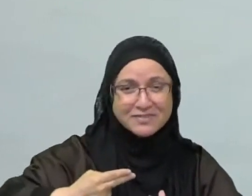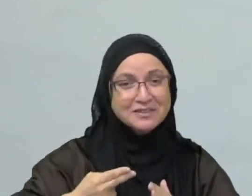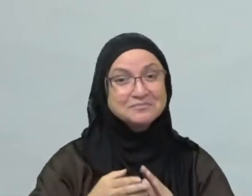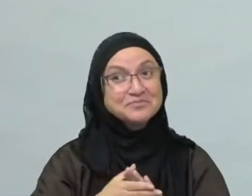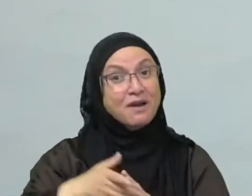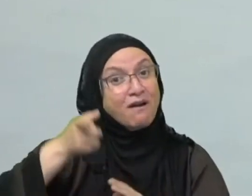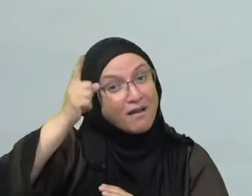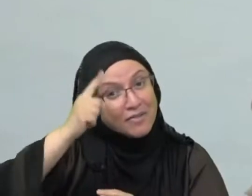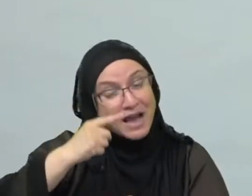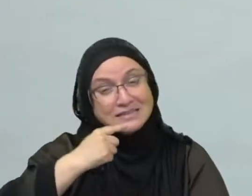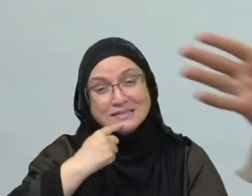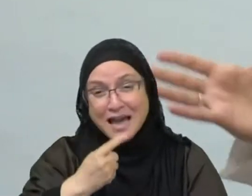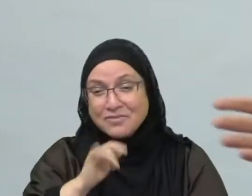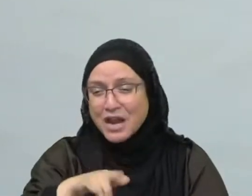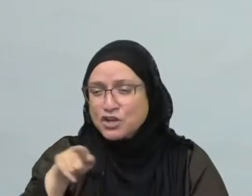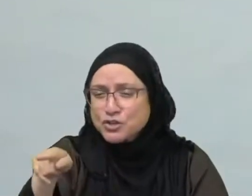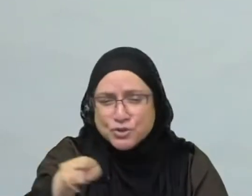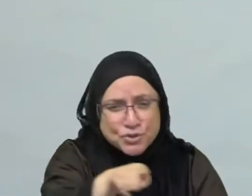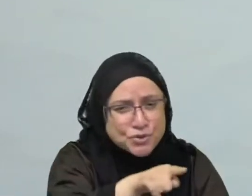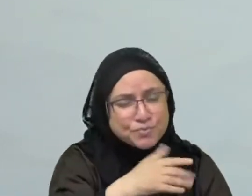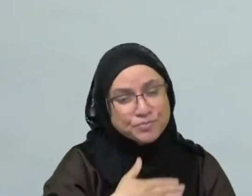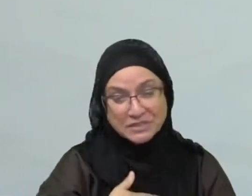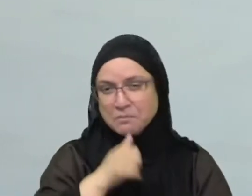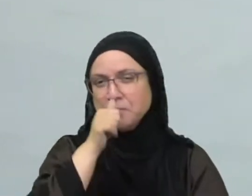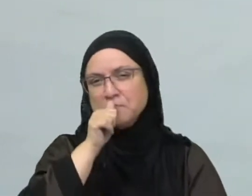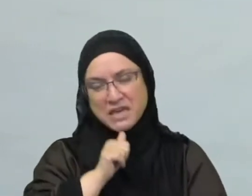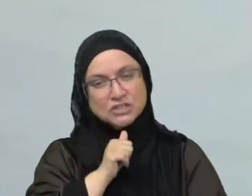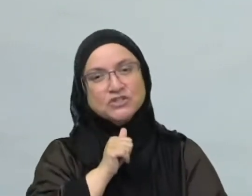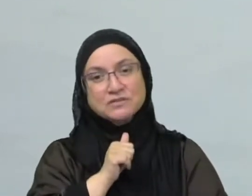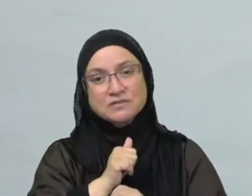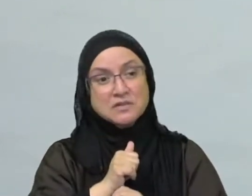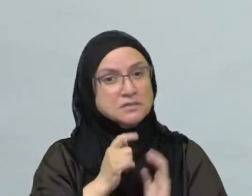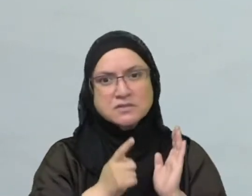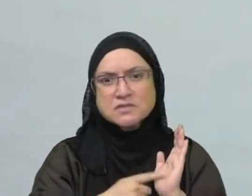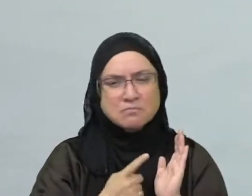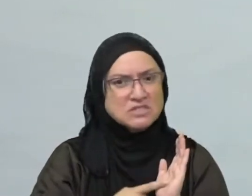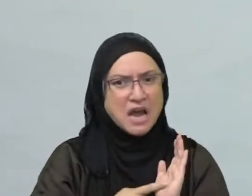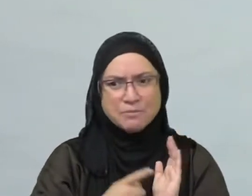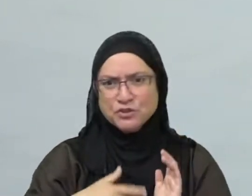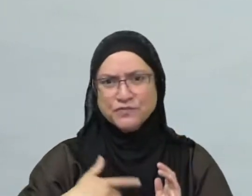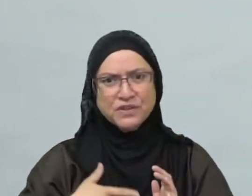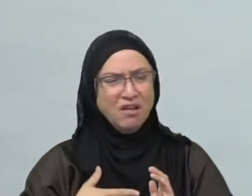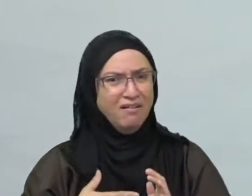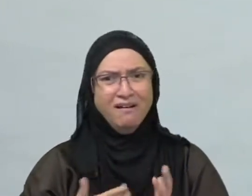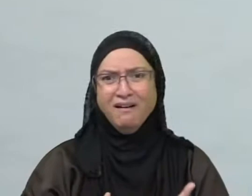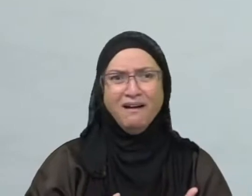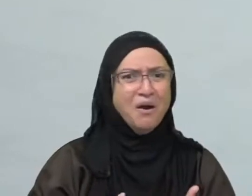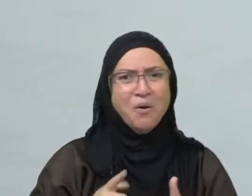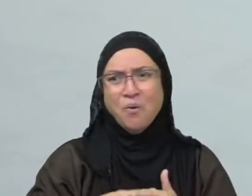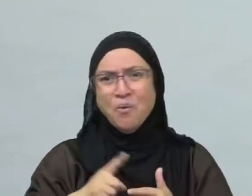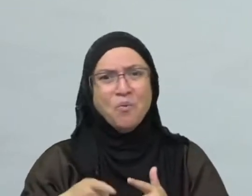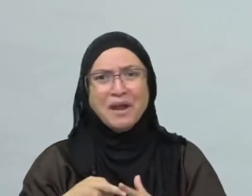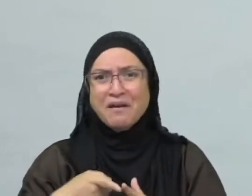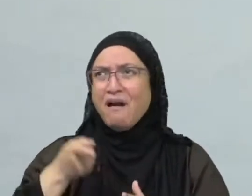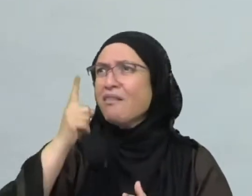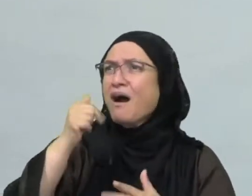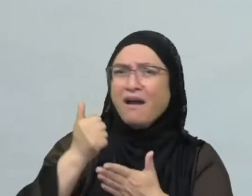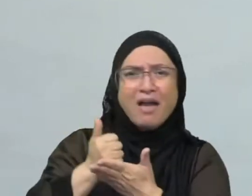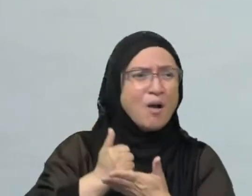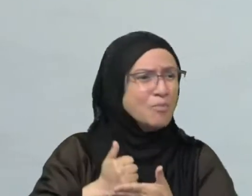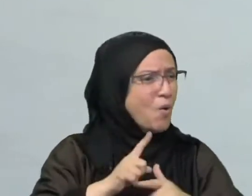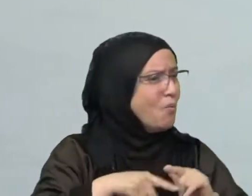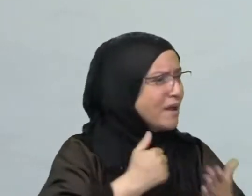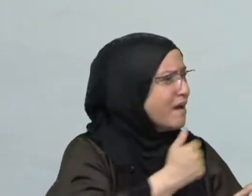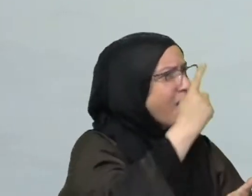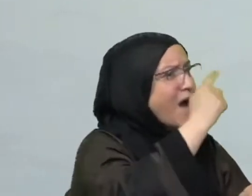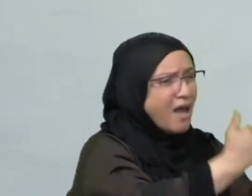It's when there doesn't seem to be a way out. And the answer from the Prophet ﷺ every time is Jannah, is paradise. The